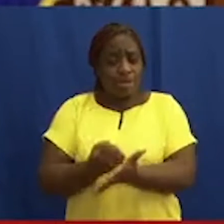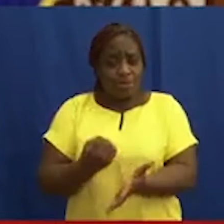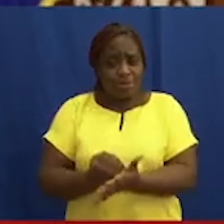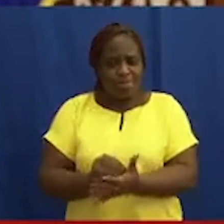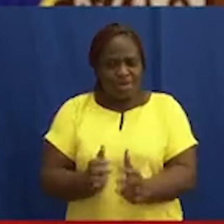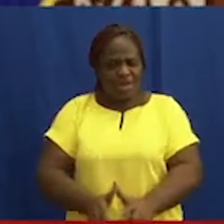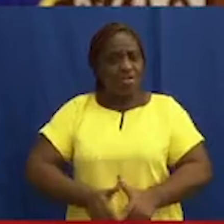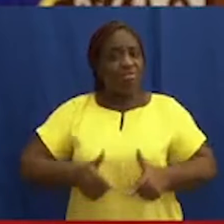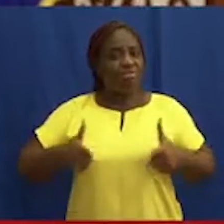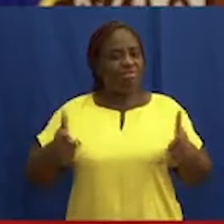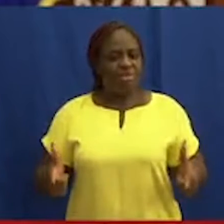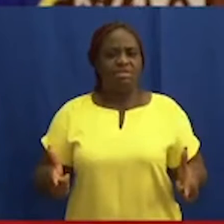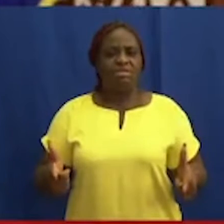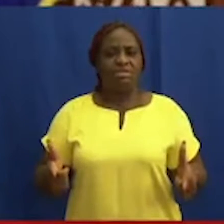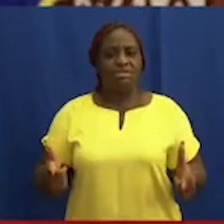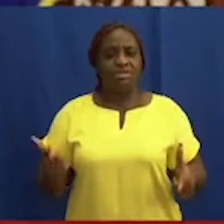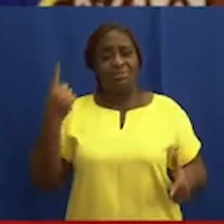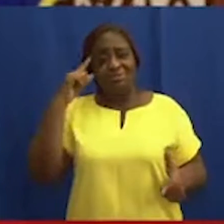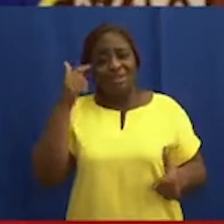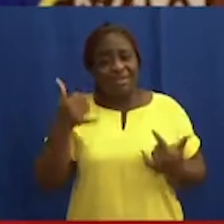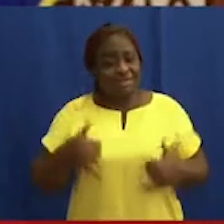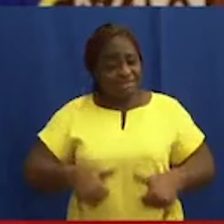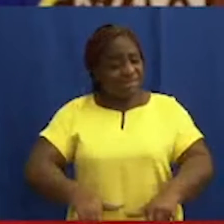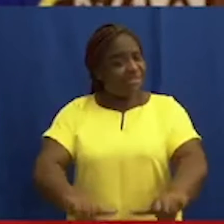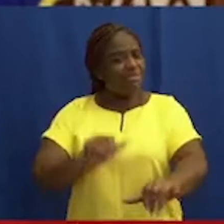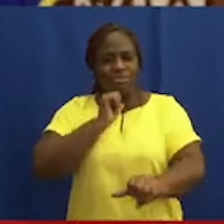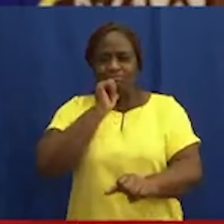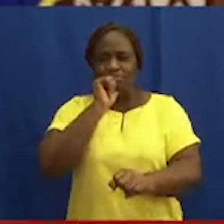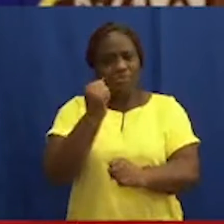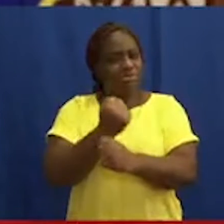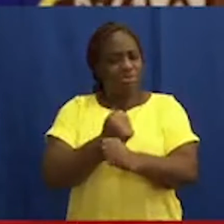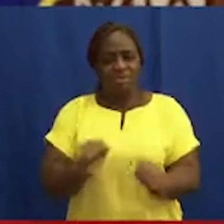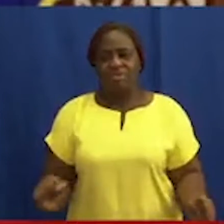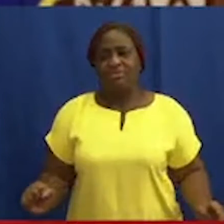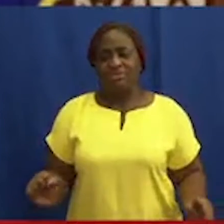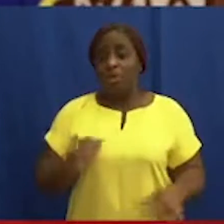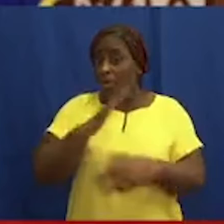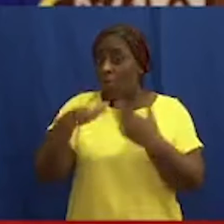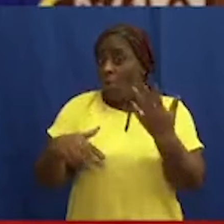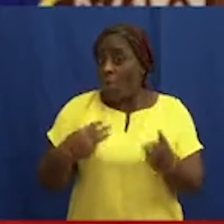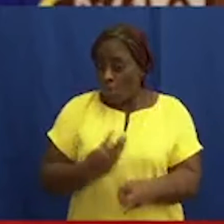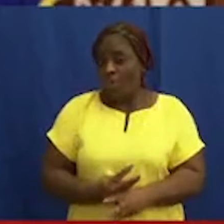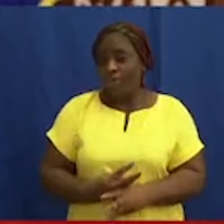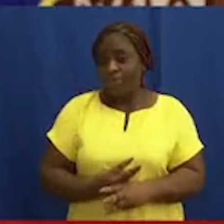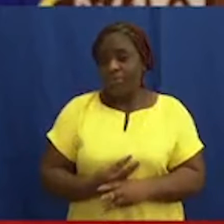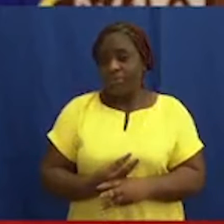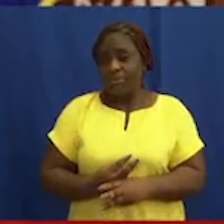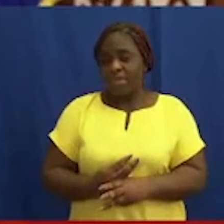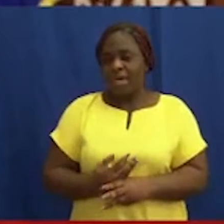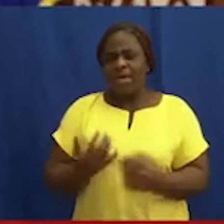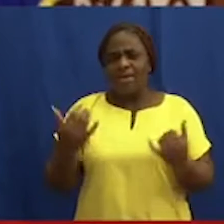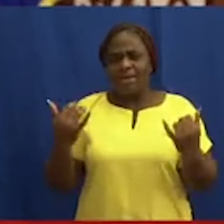kuma tsadar karɓar rance na shekaru 20, da kuma barazanar rasa ayyuka wanda zai iya